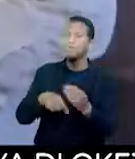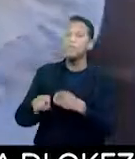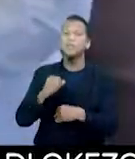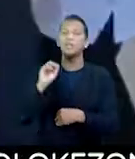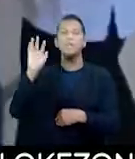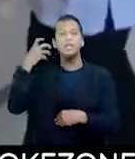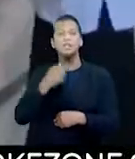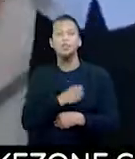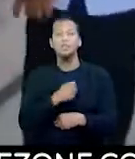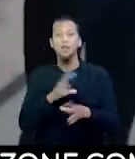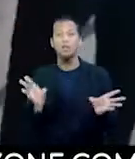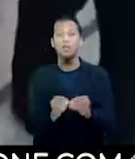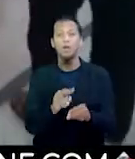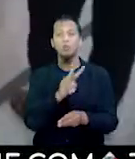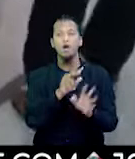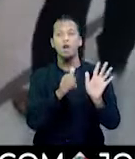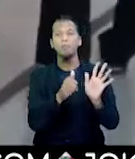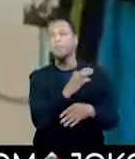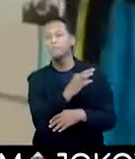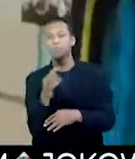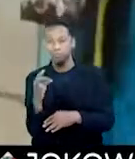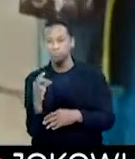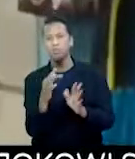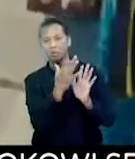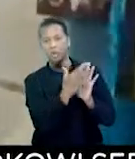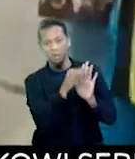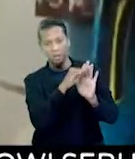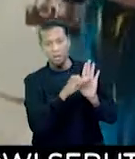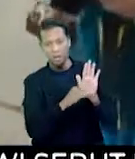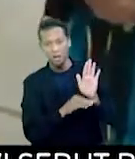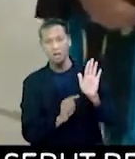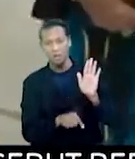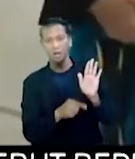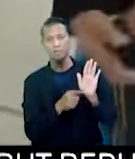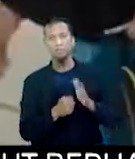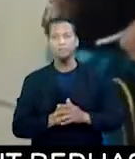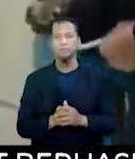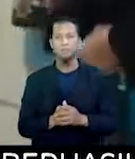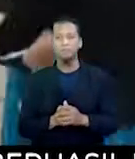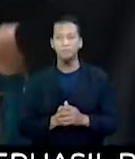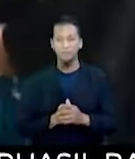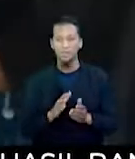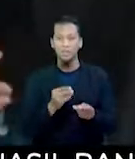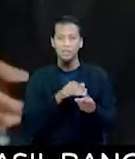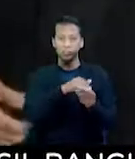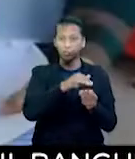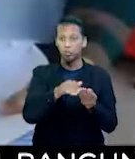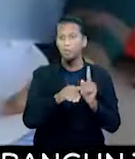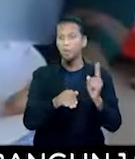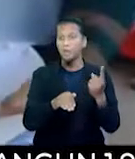hampir 26.000 warga terdaftar sebagai penerima bantuan langsung tunai dengan pendistribusian pertama di Kecamatan